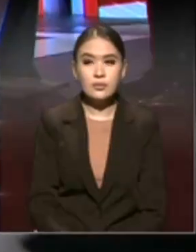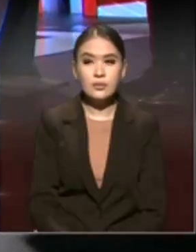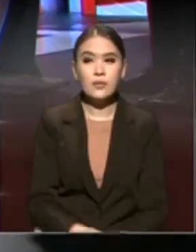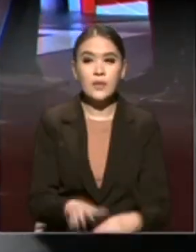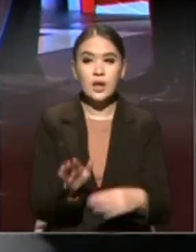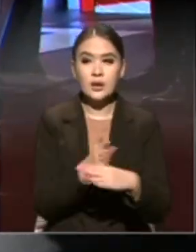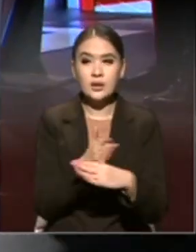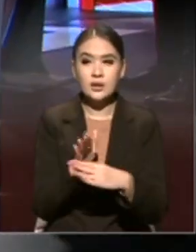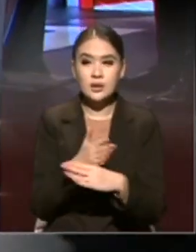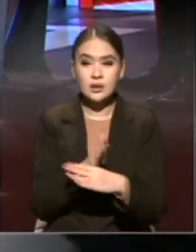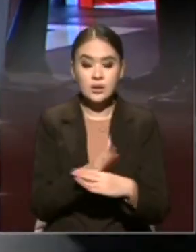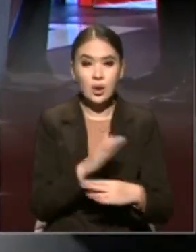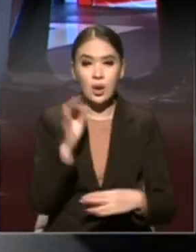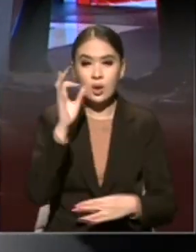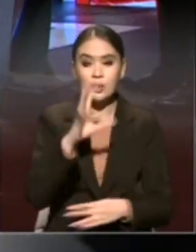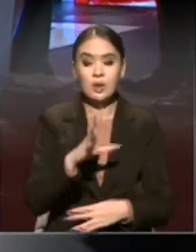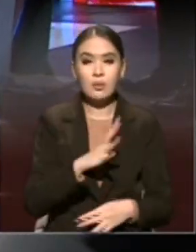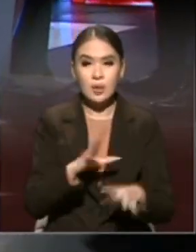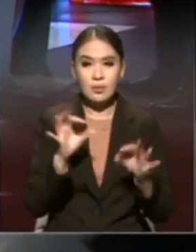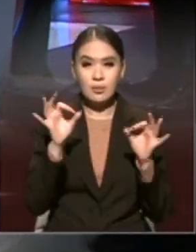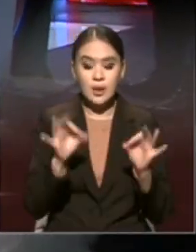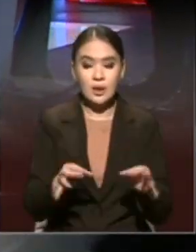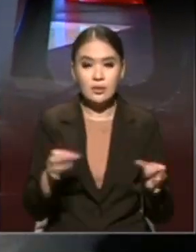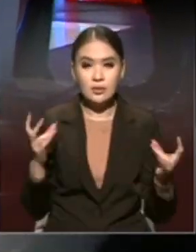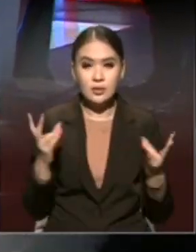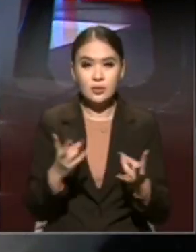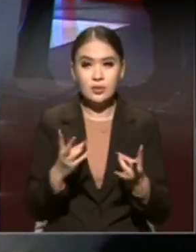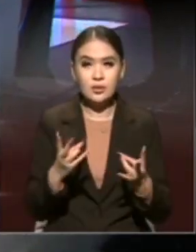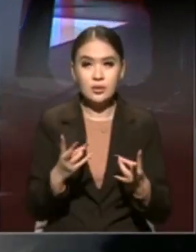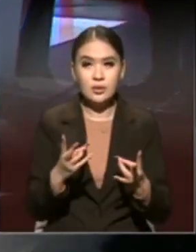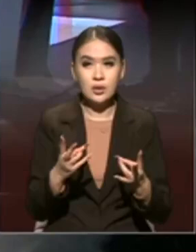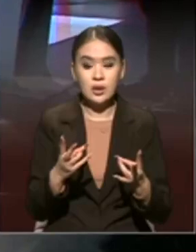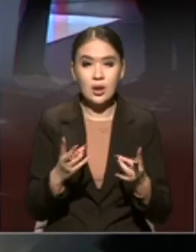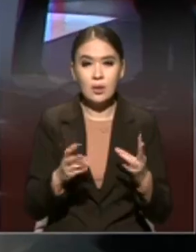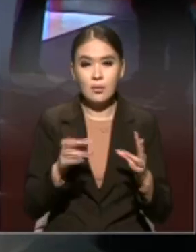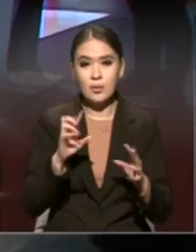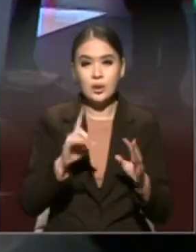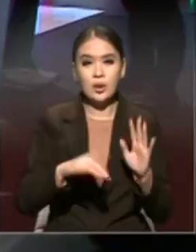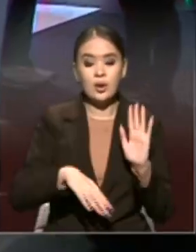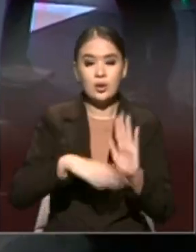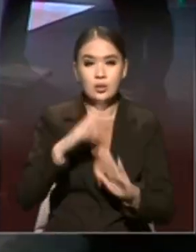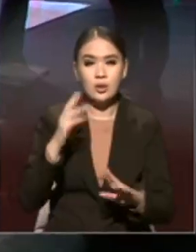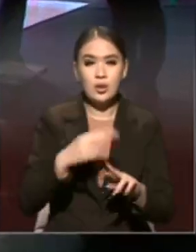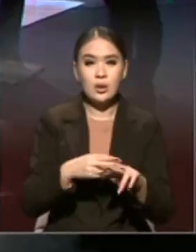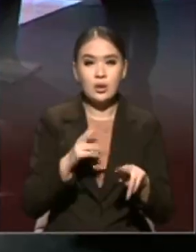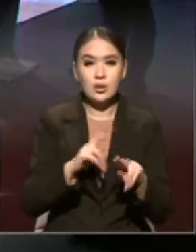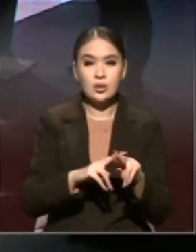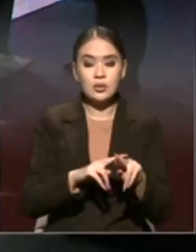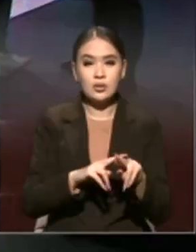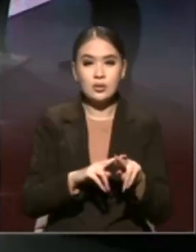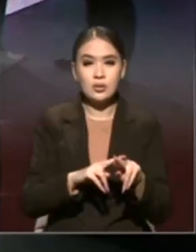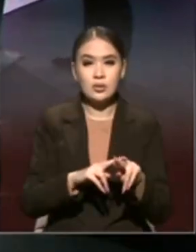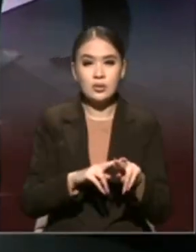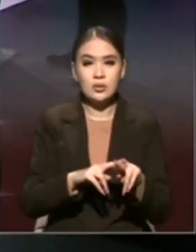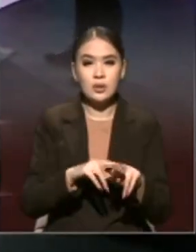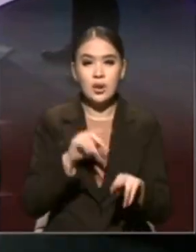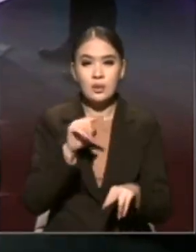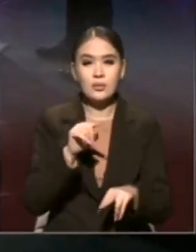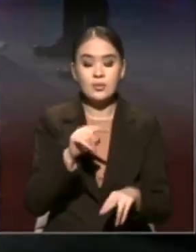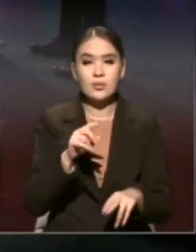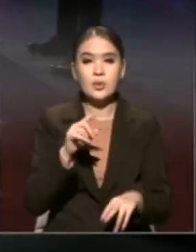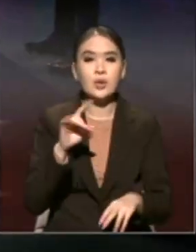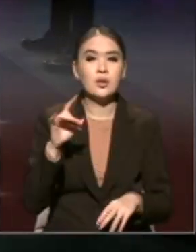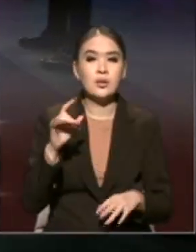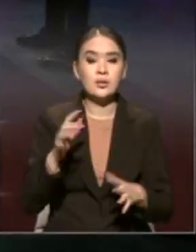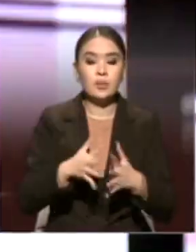іріктеу жұмысын әділетті жүргізсек, бұл керемет бастама болар еді. Қарулы күштеріне әрине мыңдаур рахмет